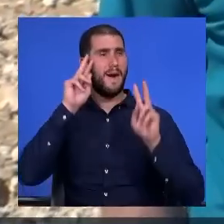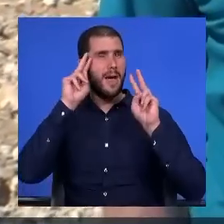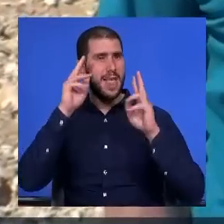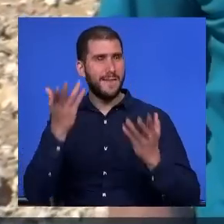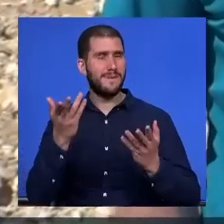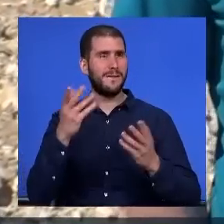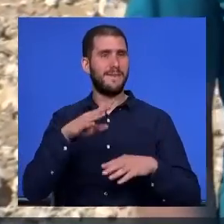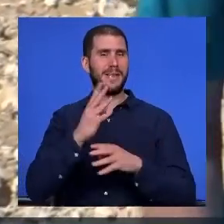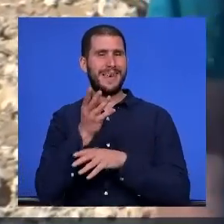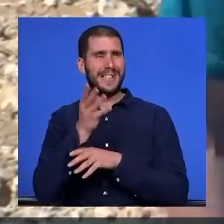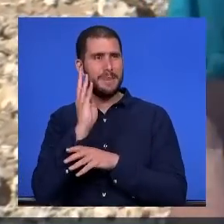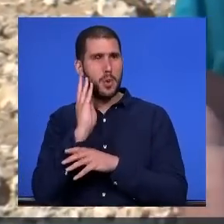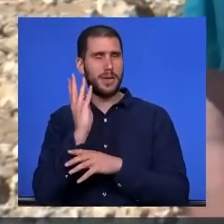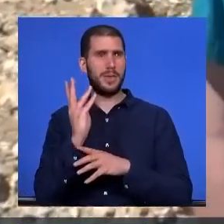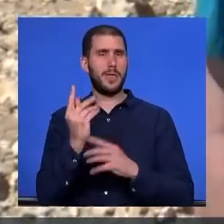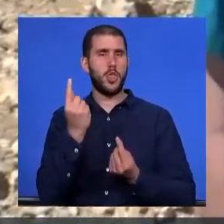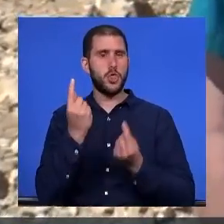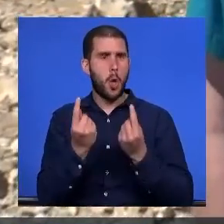ארנבות, כיפודים,